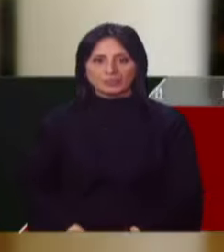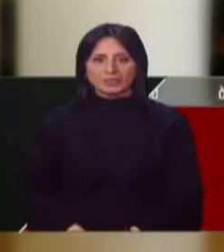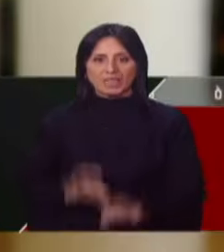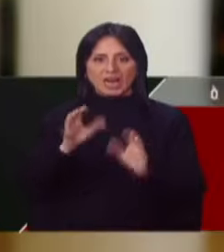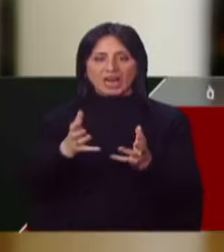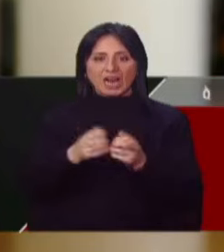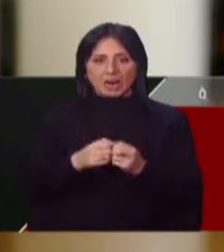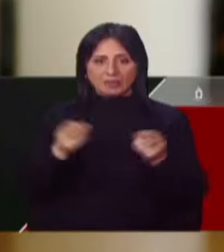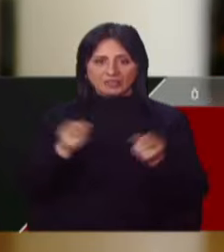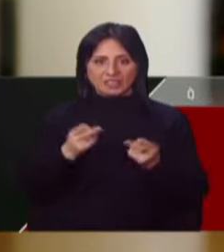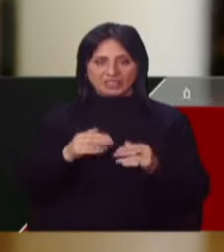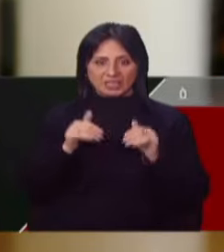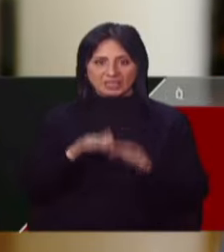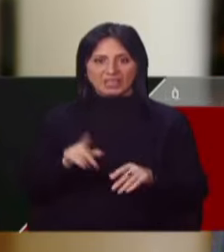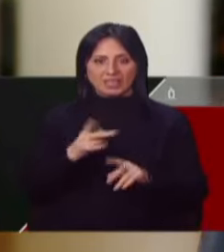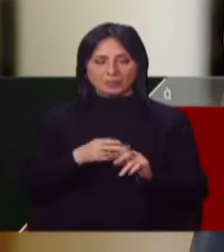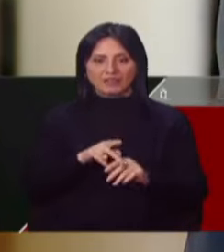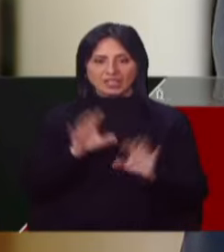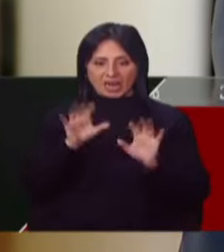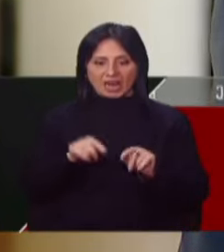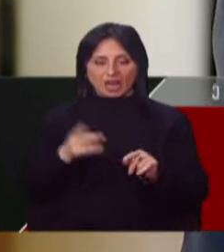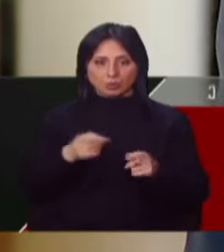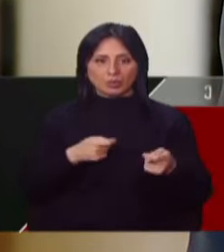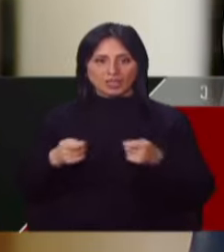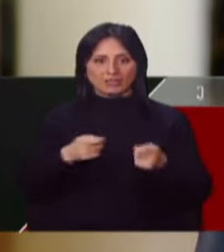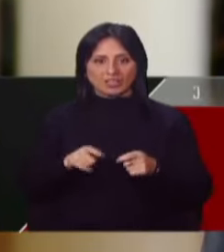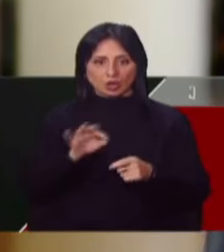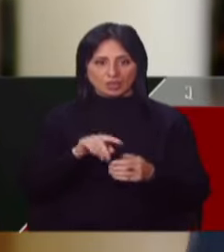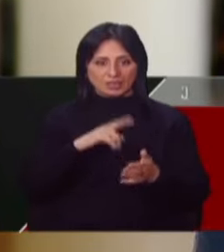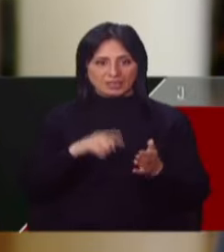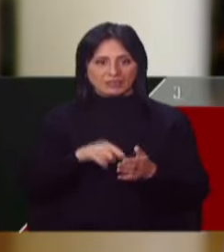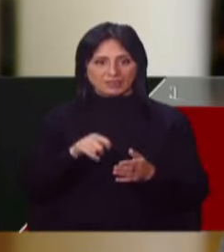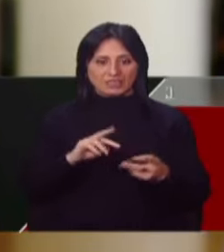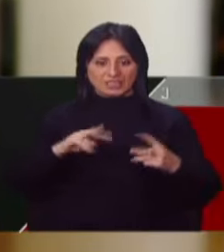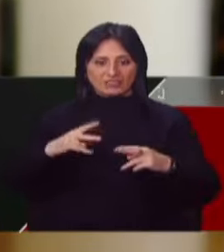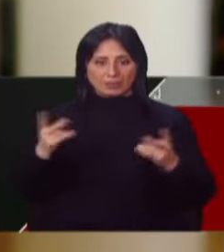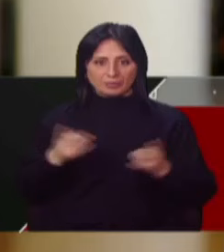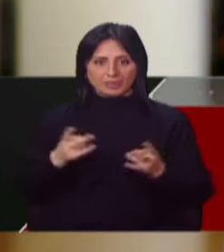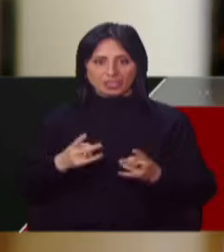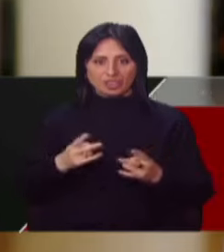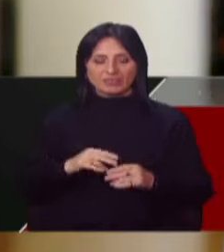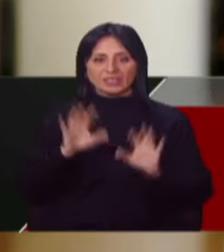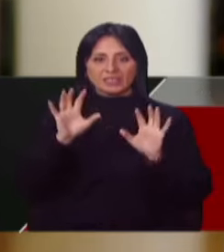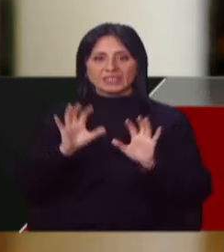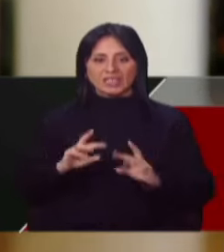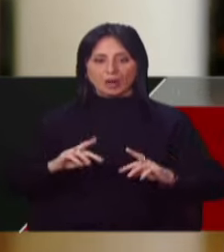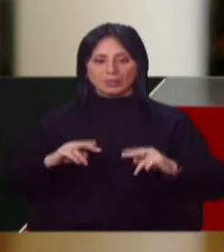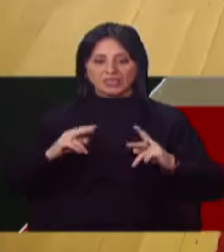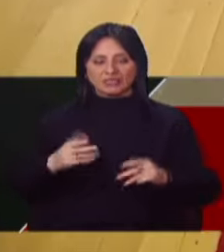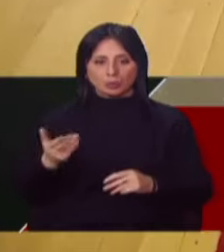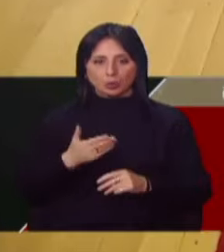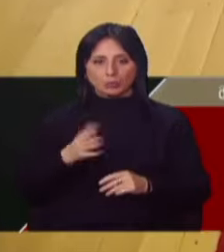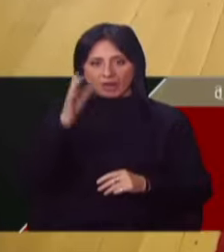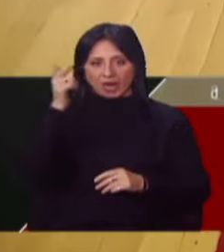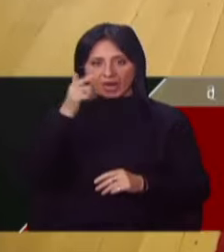Канус мигрирует сачироба, дадга имитом ром, канунит у нас да регулирует сахнушу сагит, хида, шунлебеб сачиробс. Саканун деблот шунлебеб